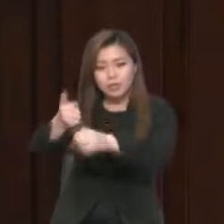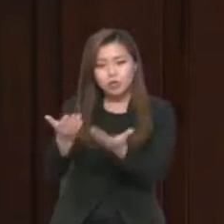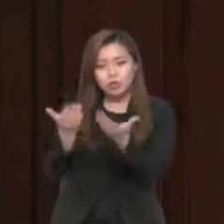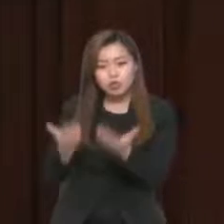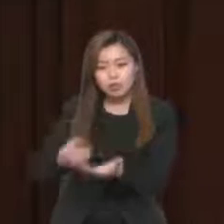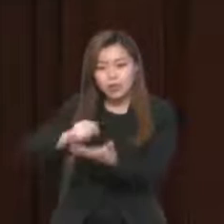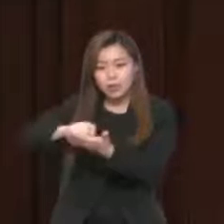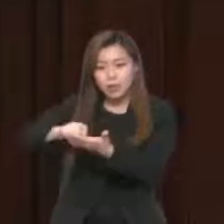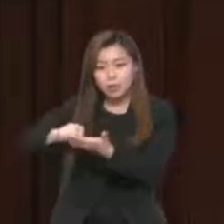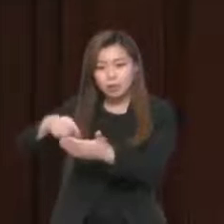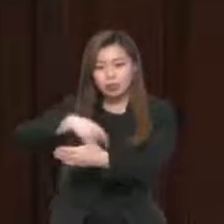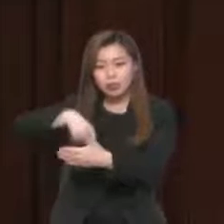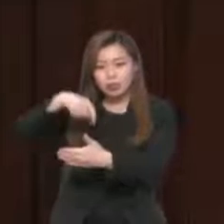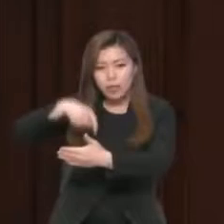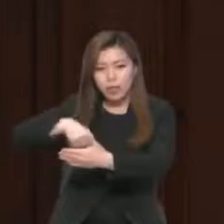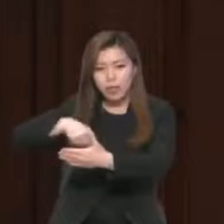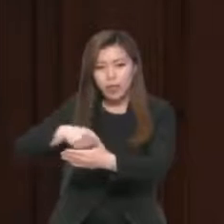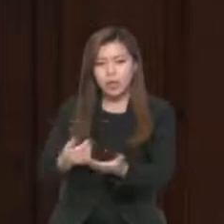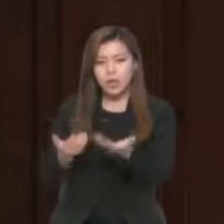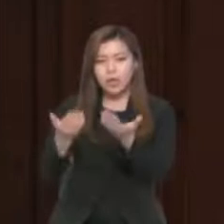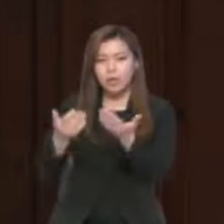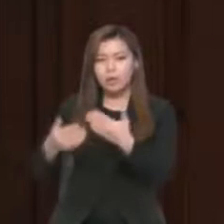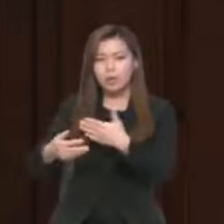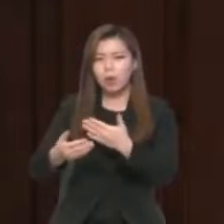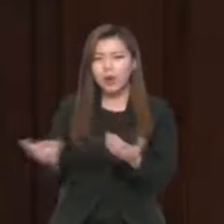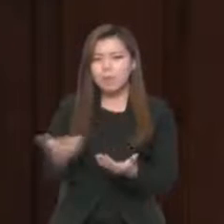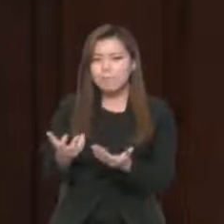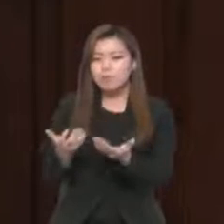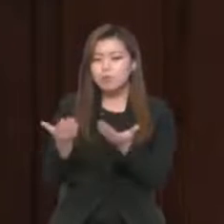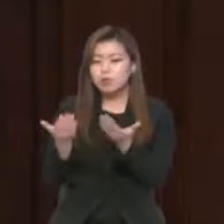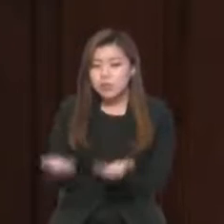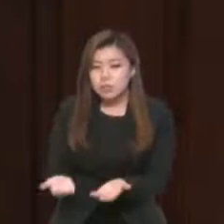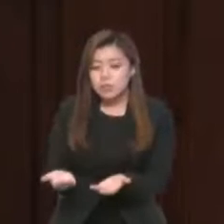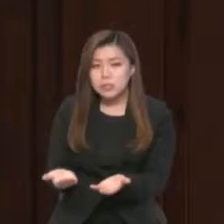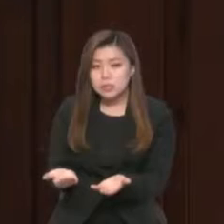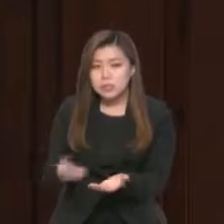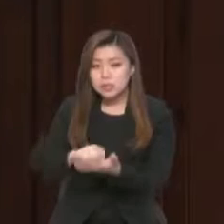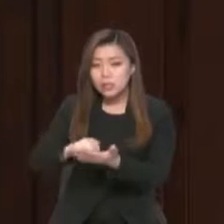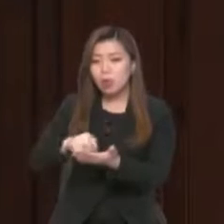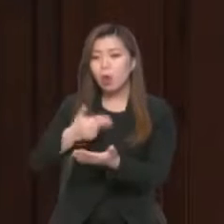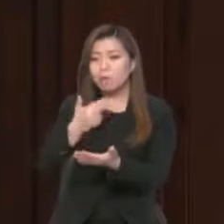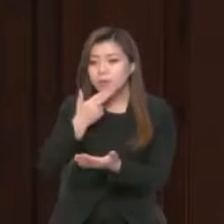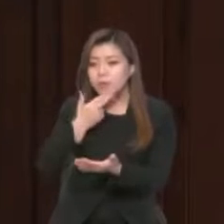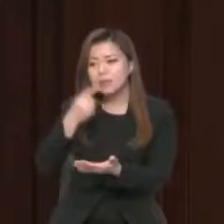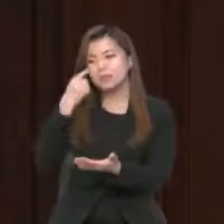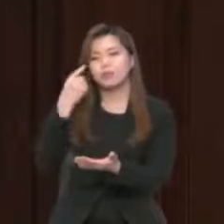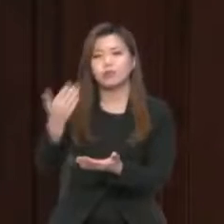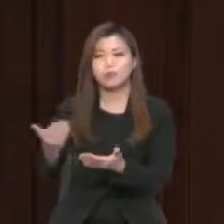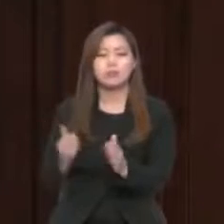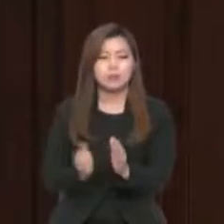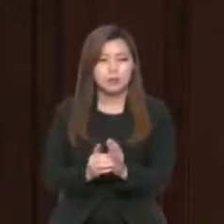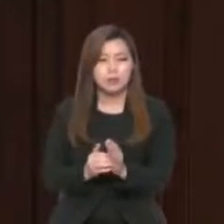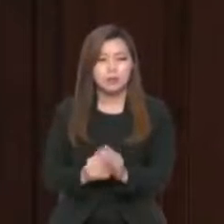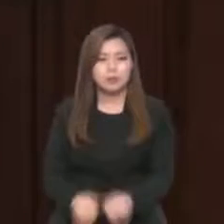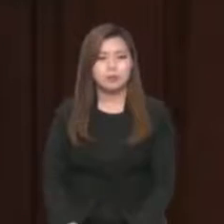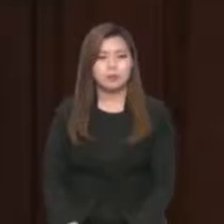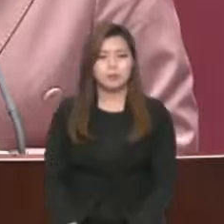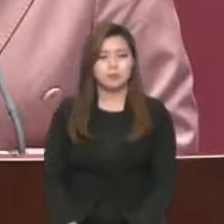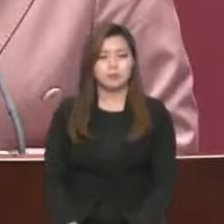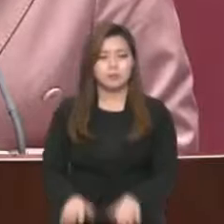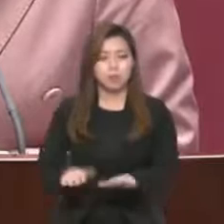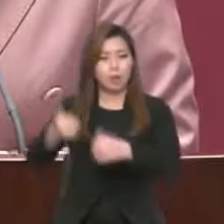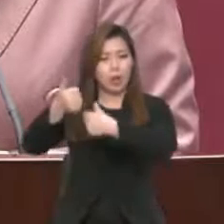기록이 없다는 의혹을 제기했던 거 기억하시죠? 네. 아직도 아드님이 안 가도 될 군대를